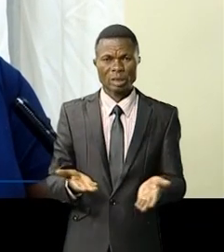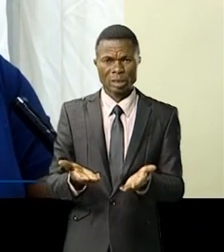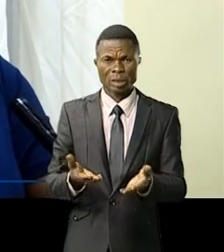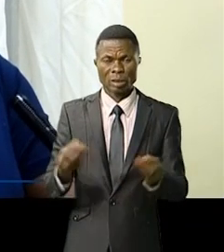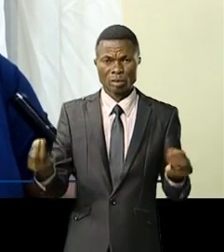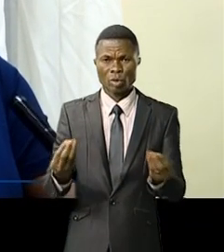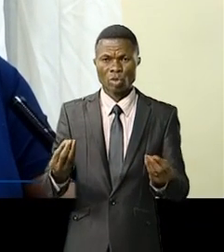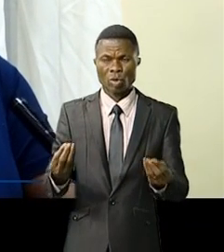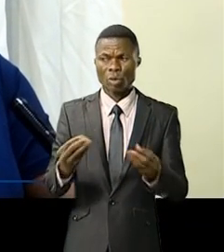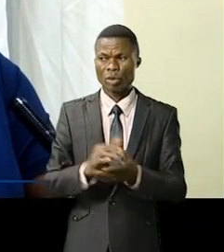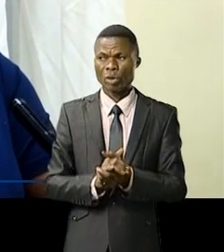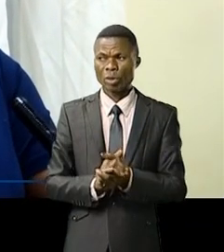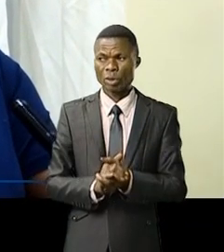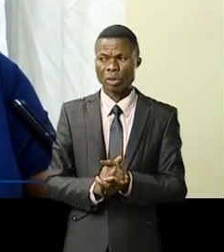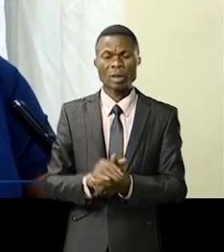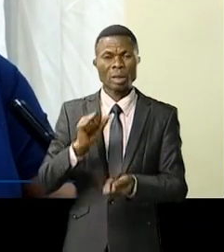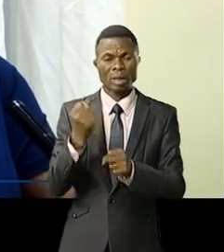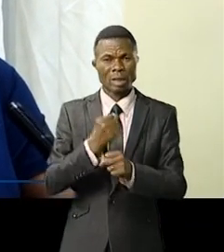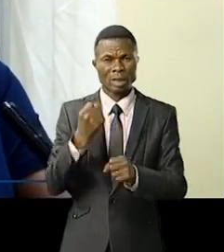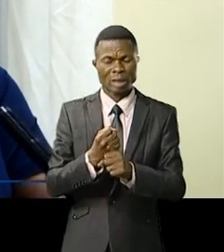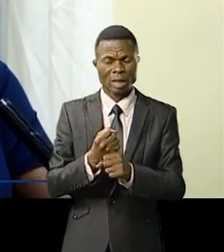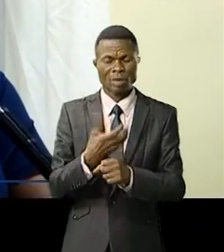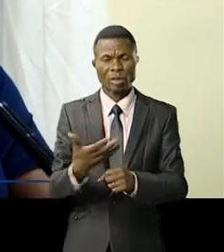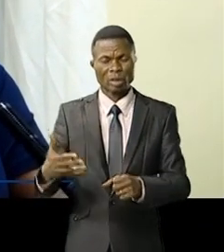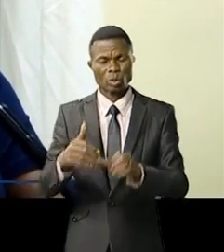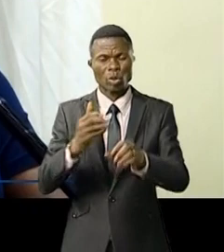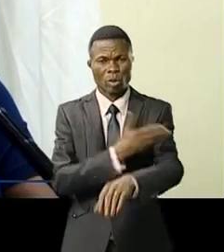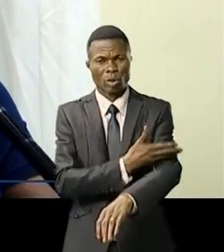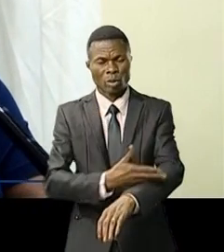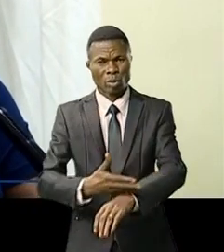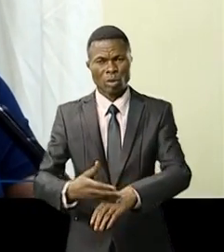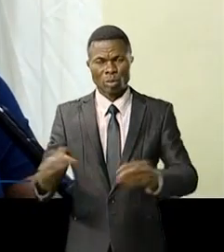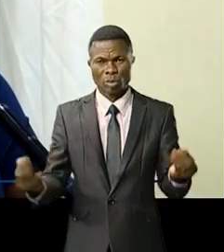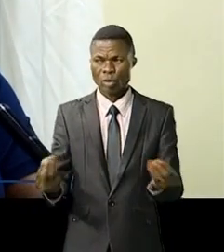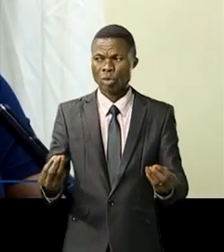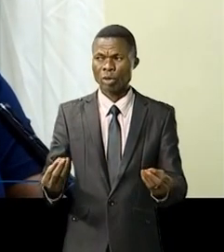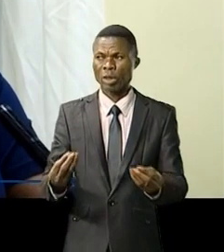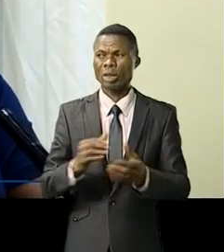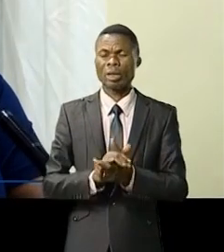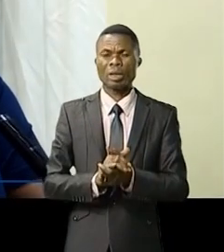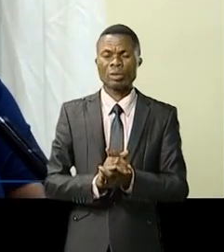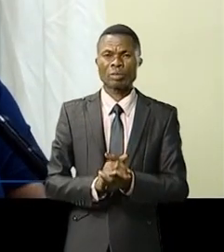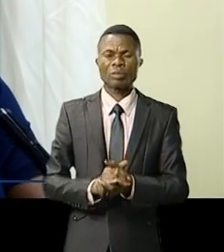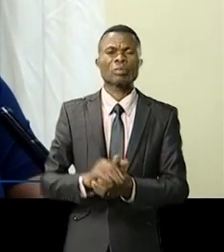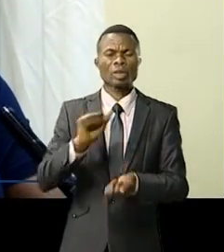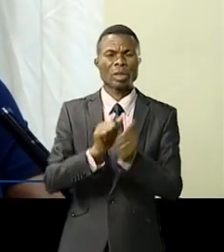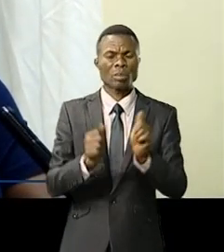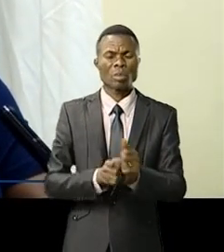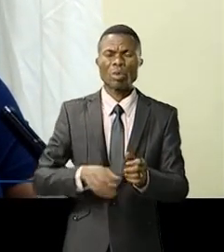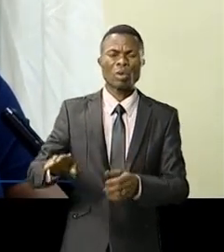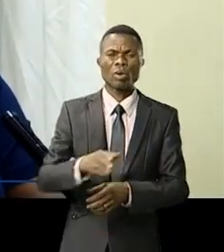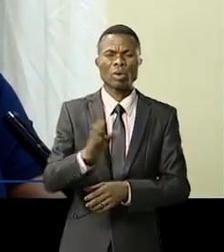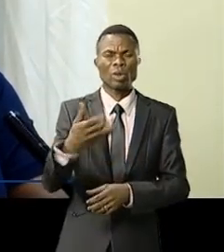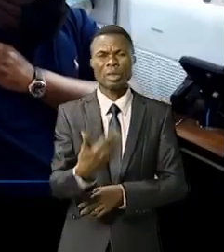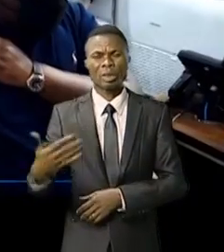C'est parce que la production en a pris un coup à cause du fait que la circulation des